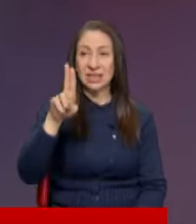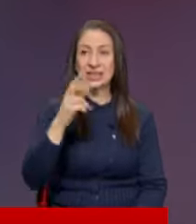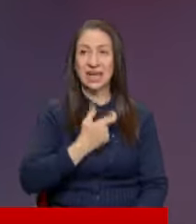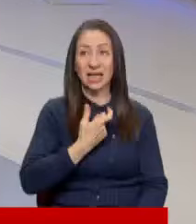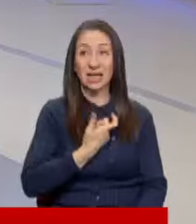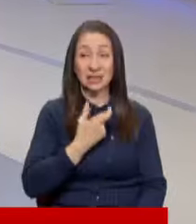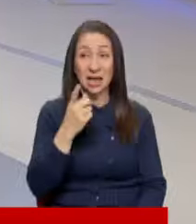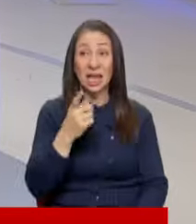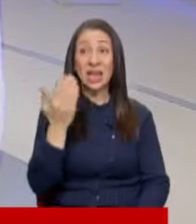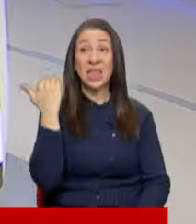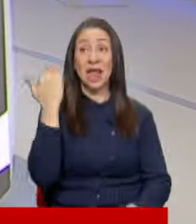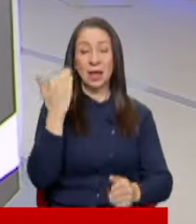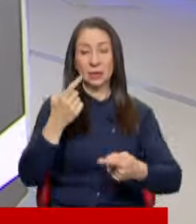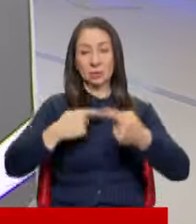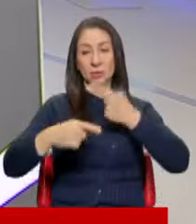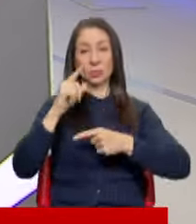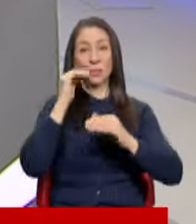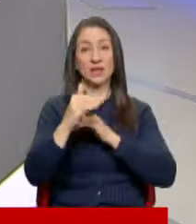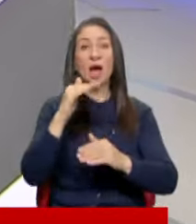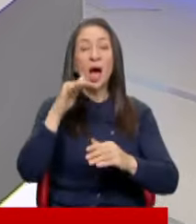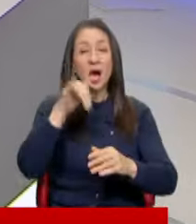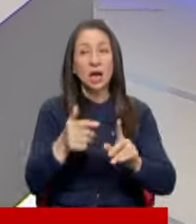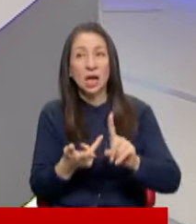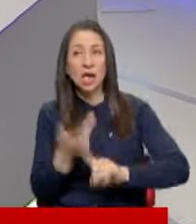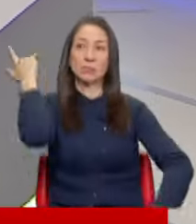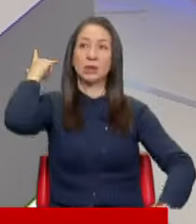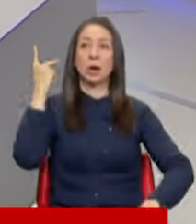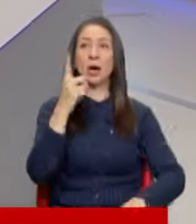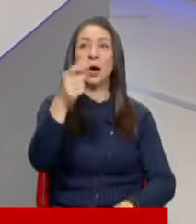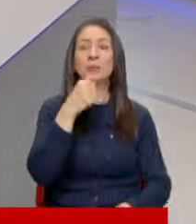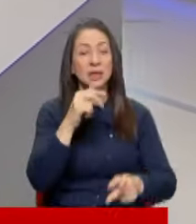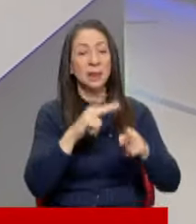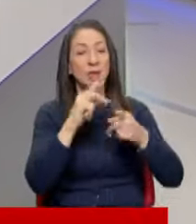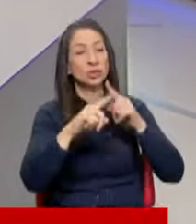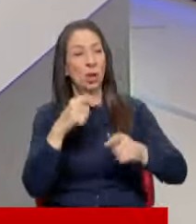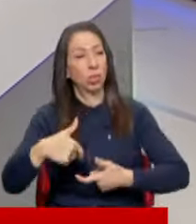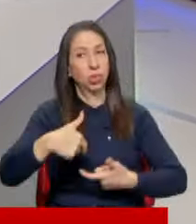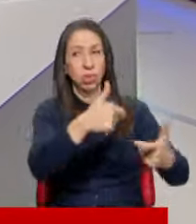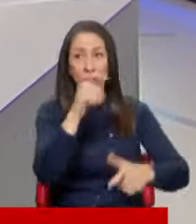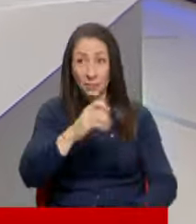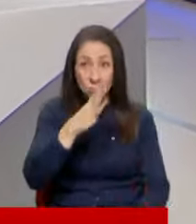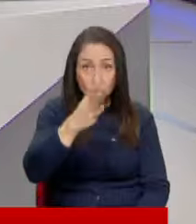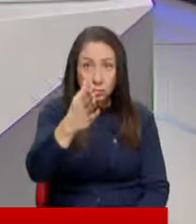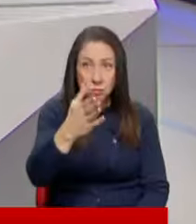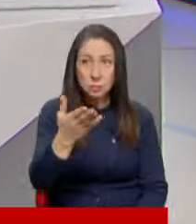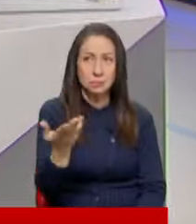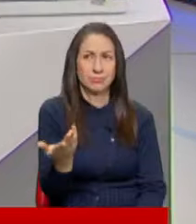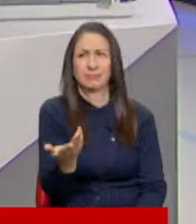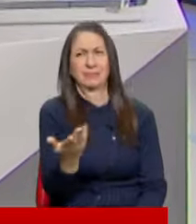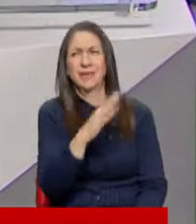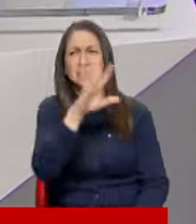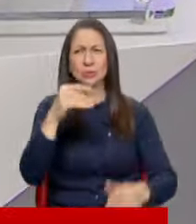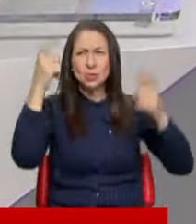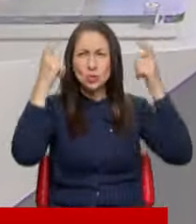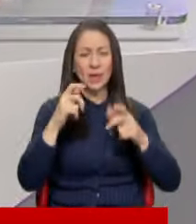sayılı yasa geriye işletilerek bu milletin Hakkı gasp edildi adam bunu da Kemal Kılıçdaroğlu'na mal etti biliyor musun Yani her şeyin